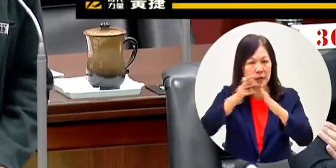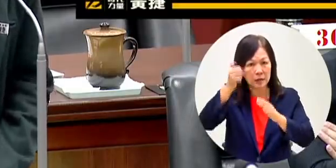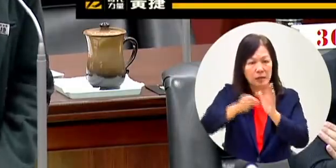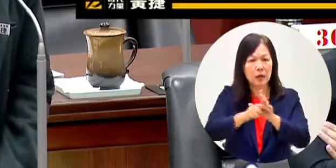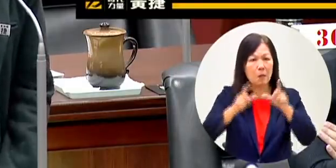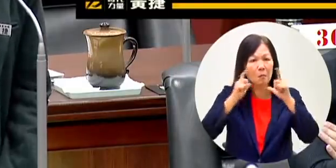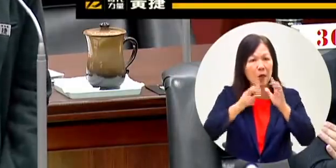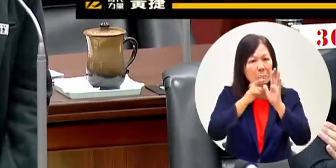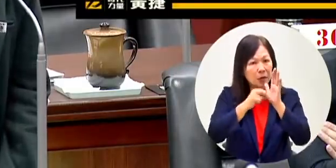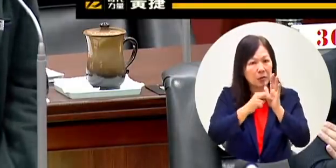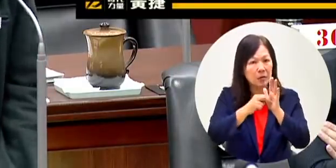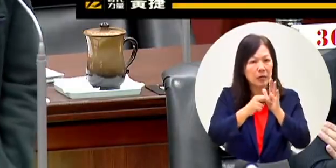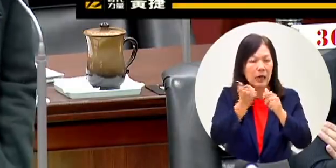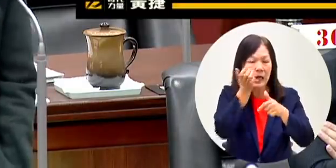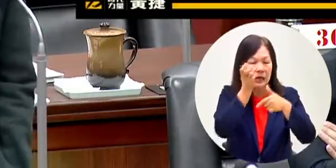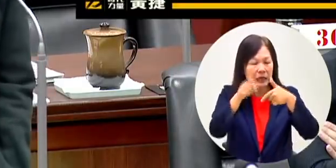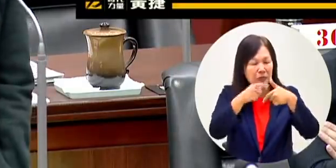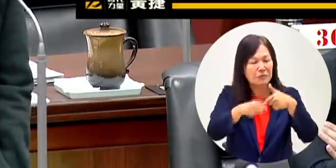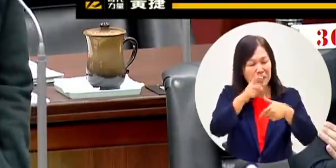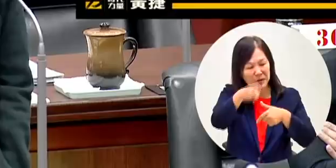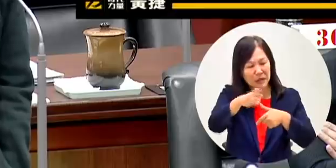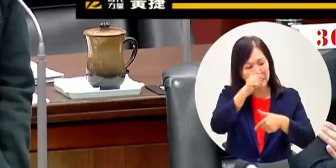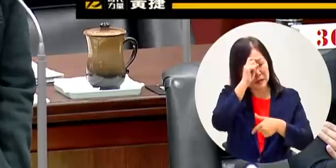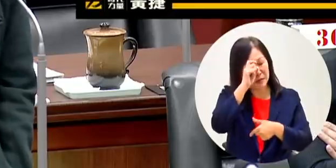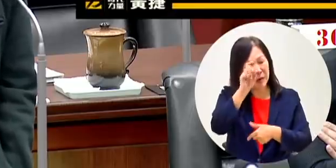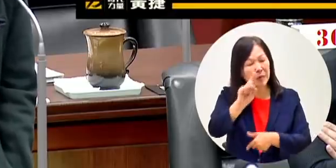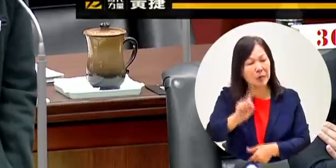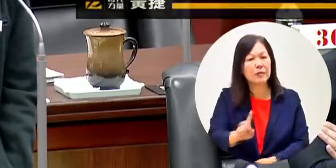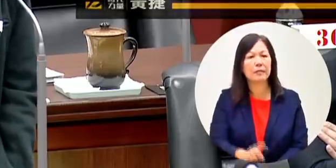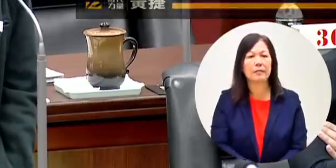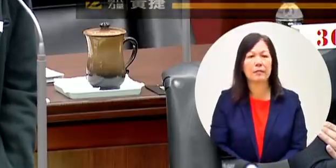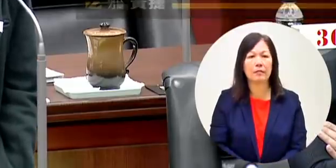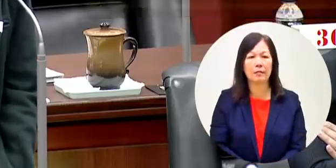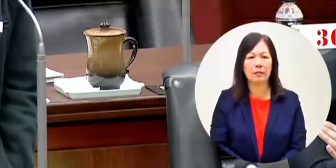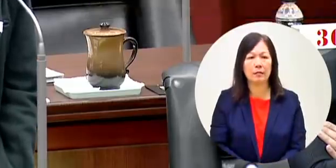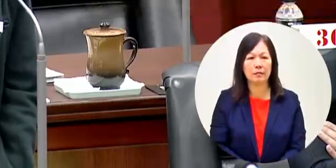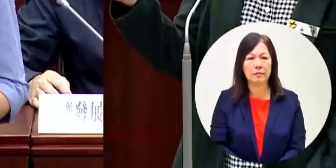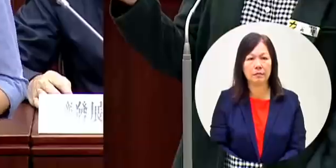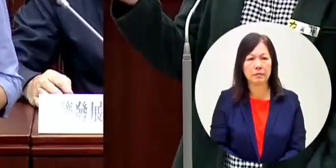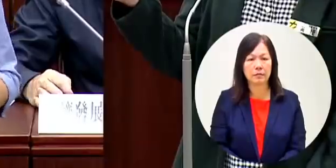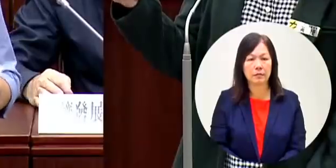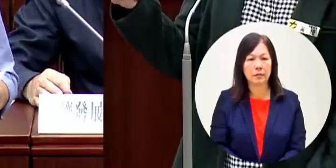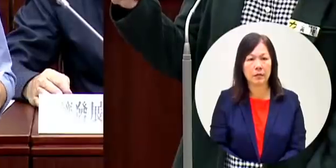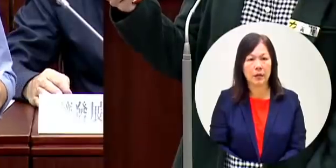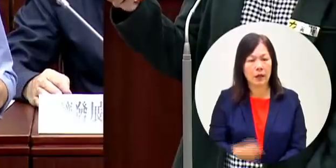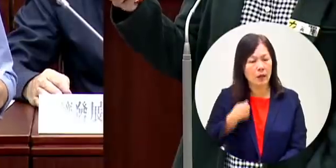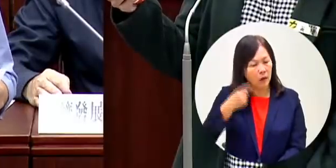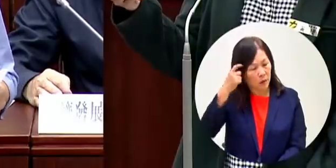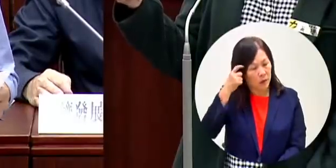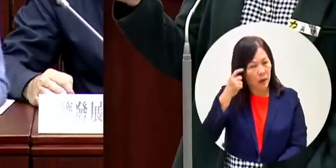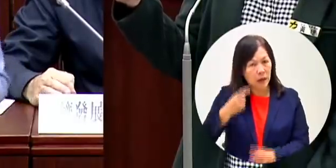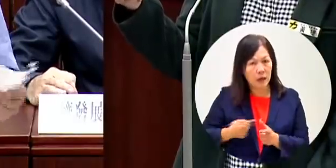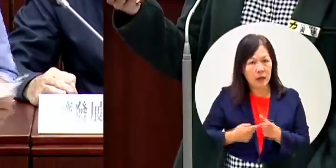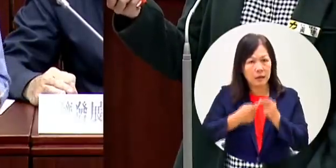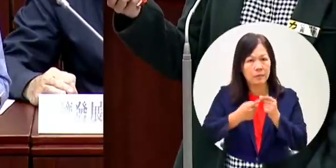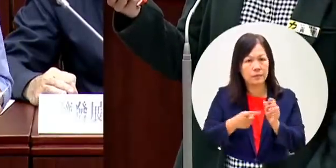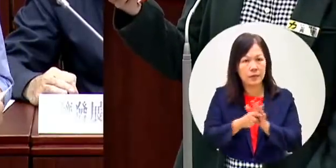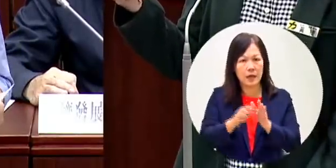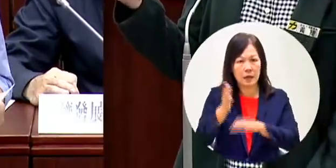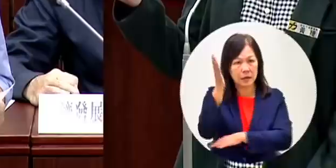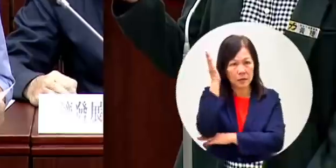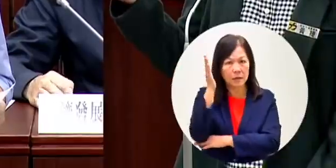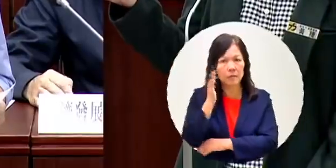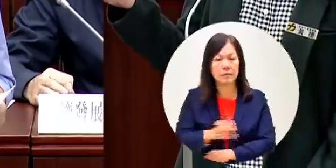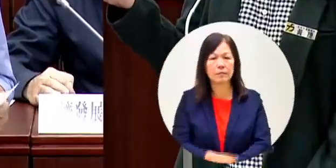我想一来 政府不同的人在做市